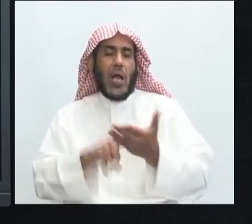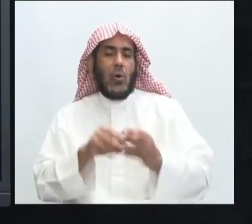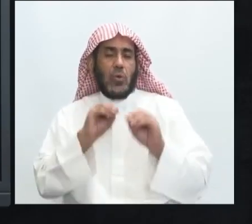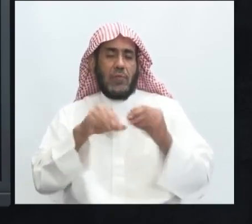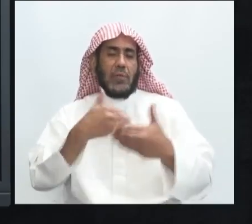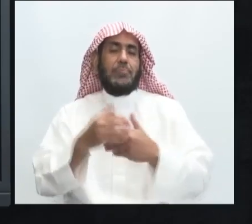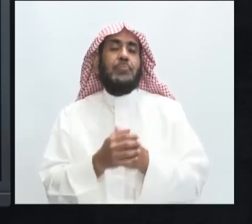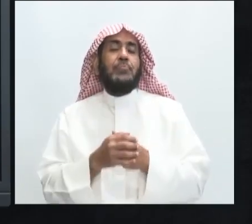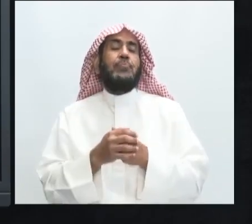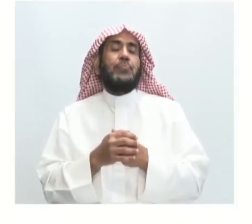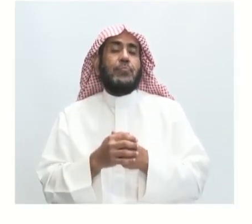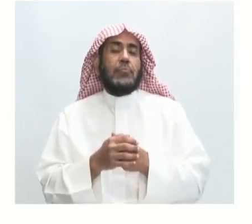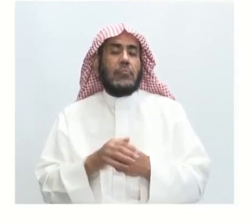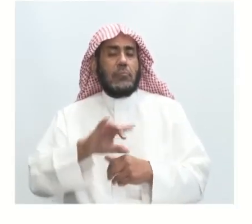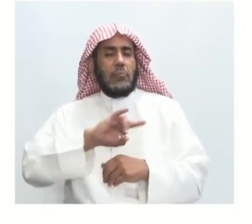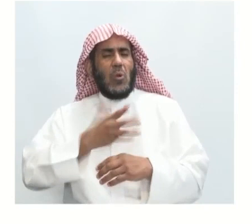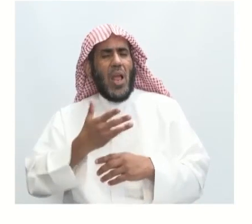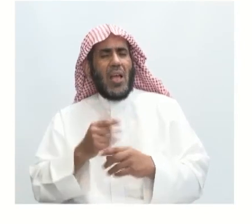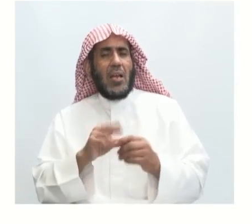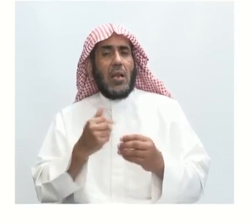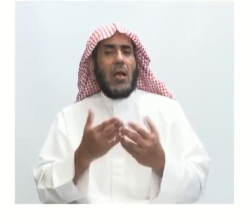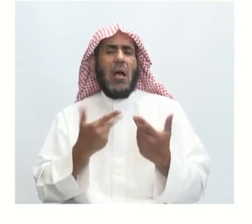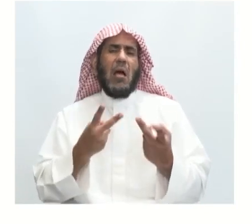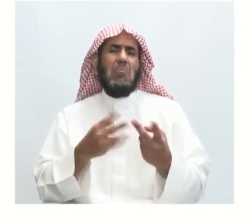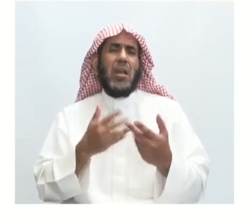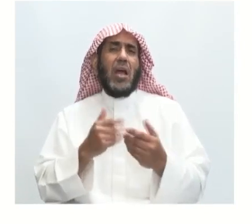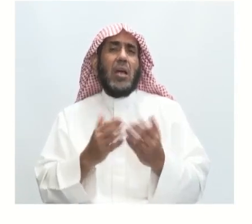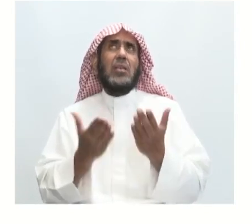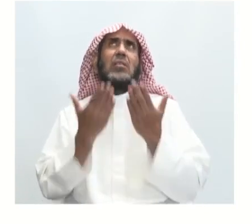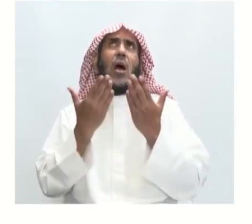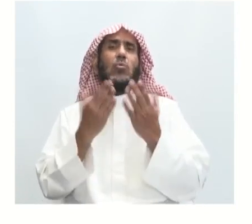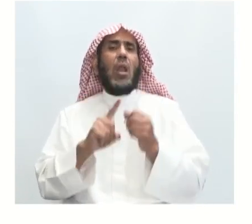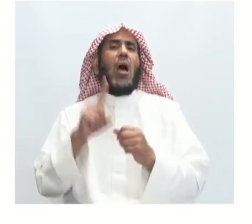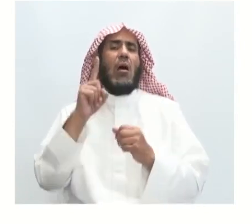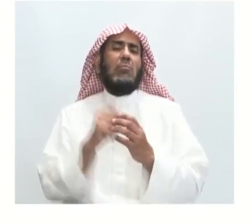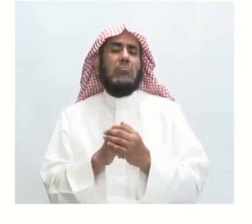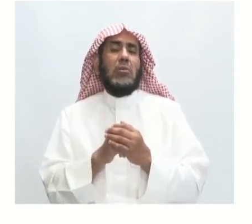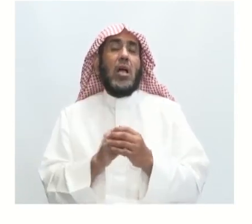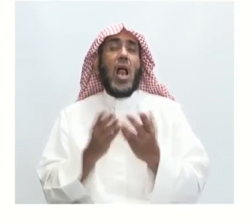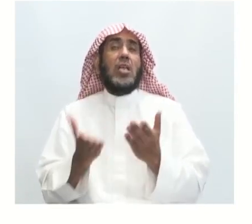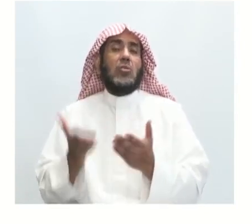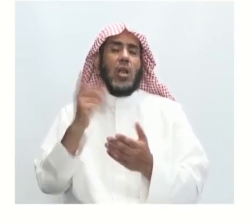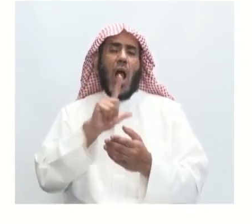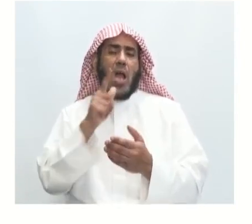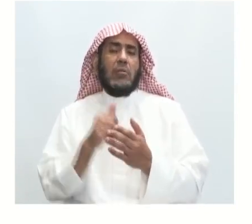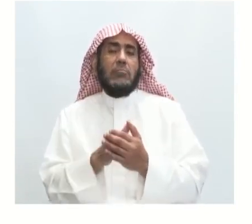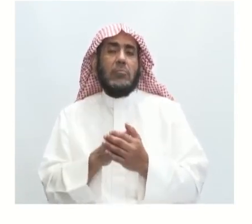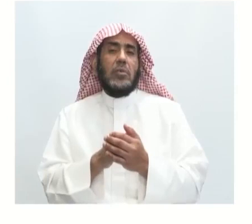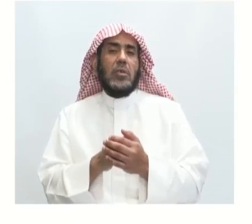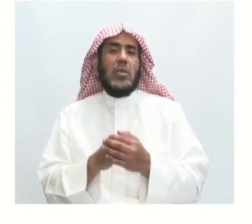ذلك ولكن هب انك دعوه الله هب انك دعوت الله عز وجل قائلا